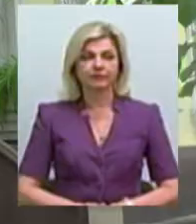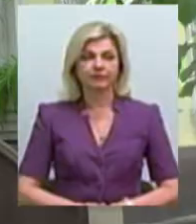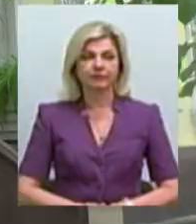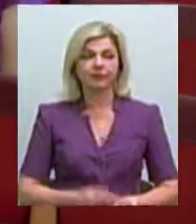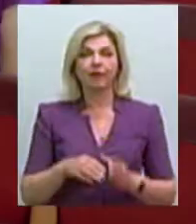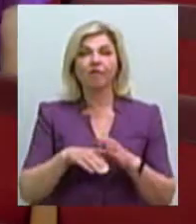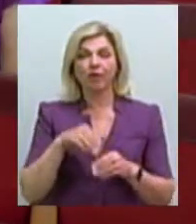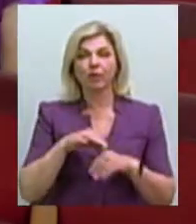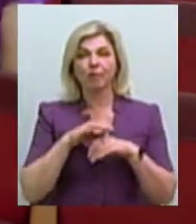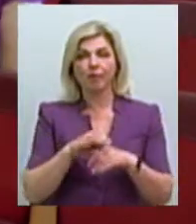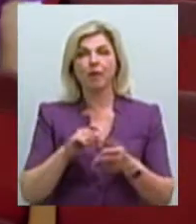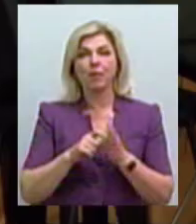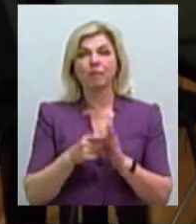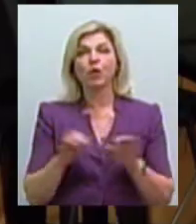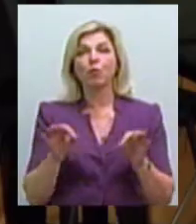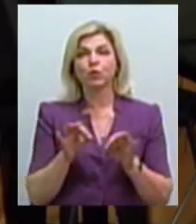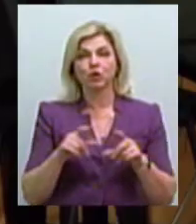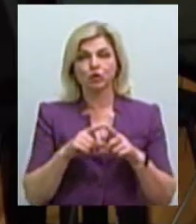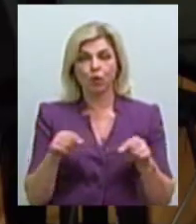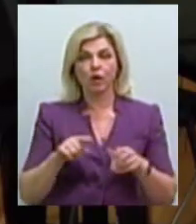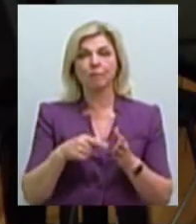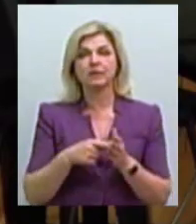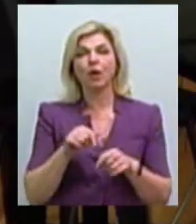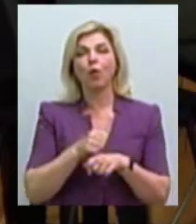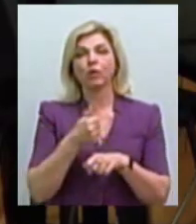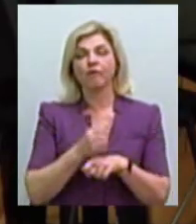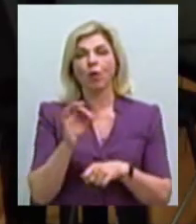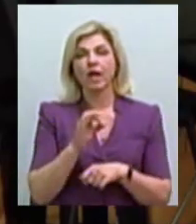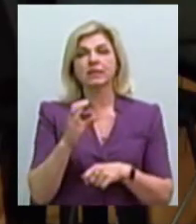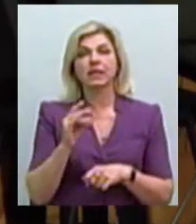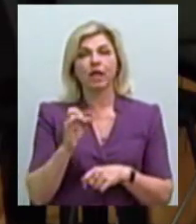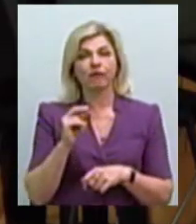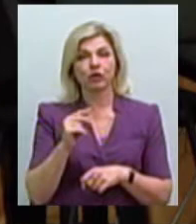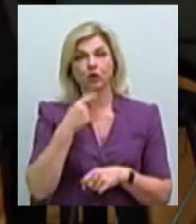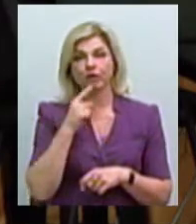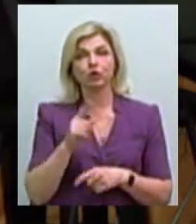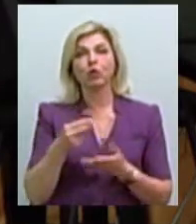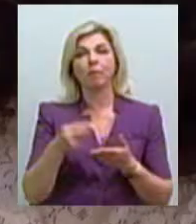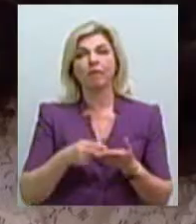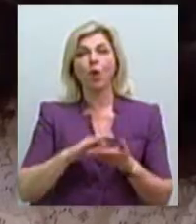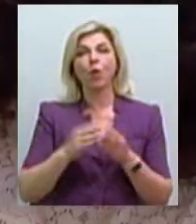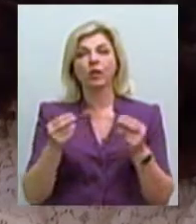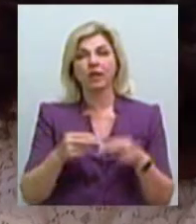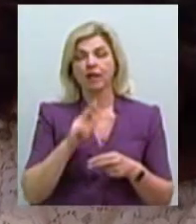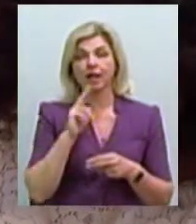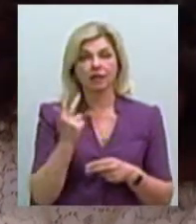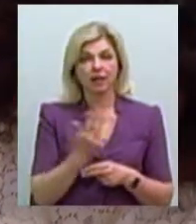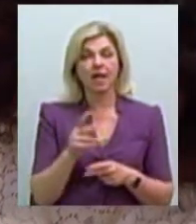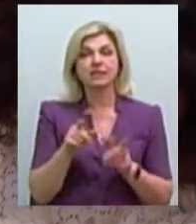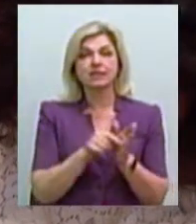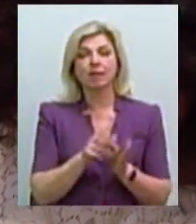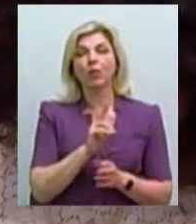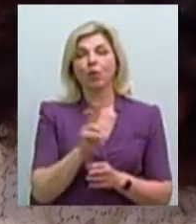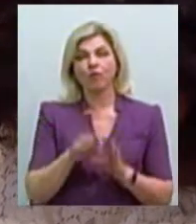Вибори відбулись у приміщенні музичної школи. Міський голова Олександр Сінкевич сказав, що підпише контракт на 3 роки з тим, кого оберуть